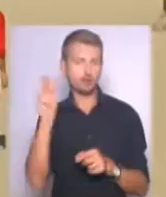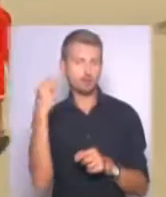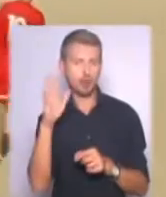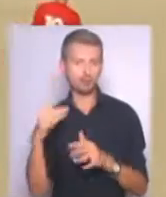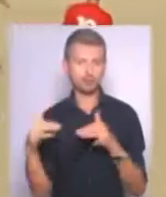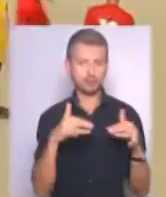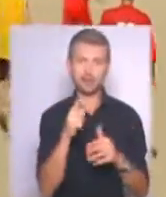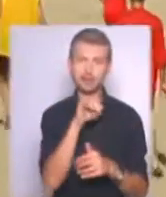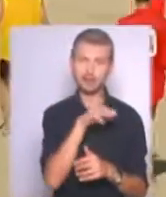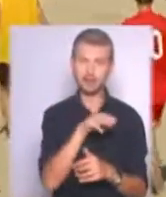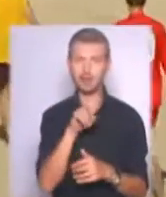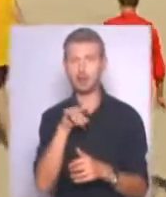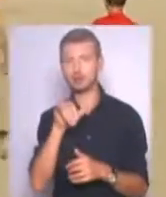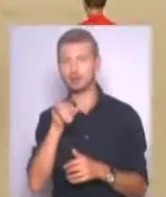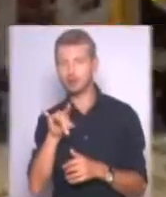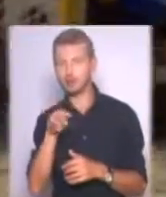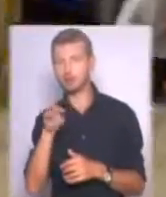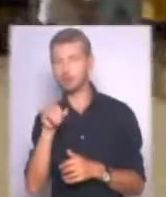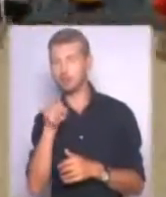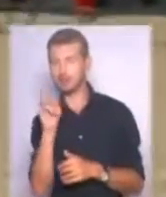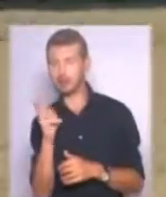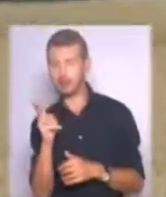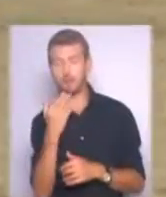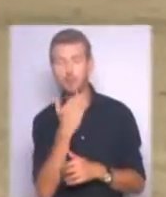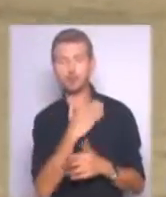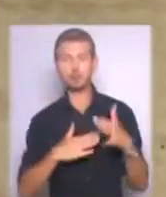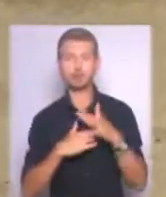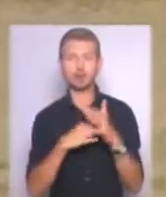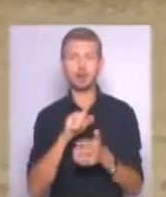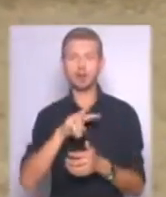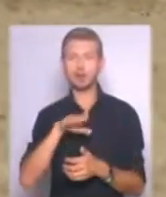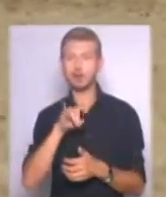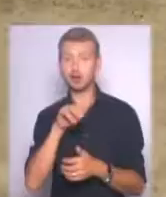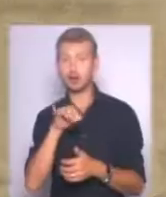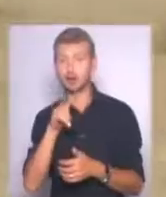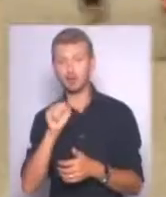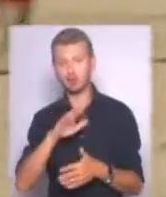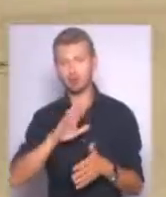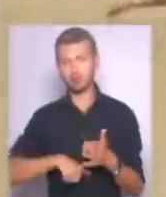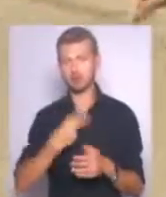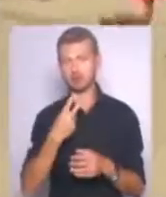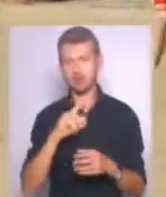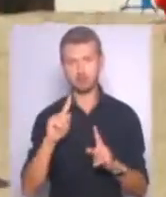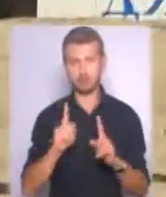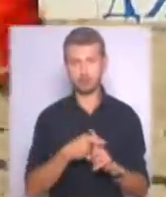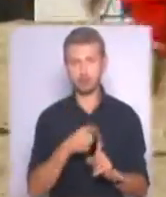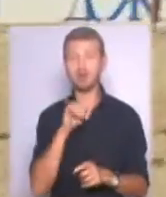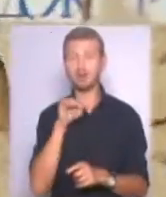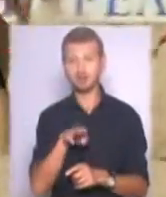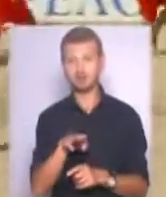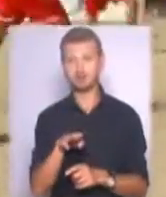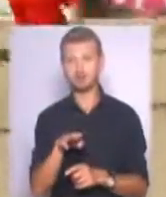розіграють «Хіт» і «Артур Мьюзік». Але в останньому періоді «Альтернатива» пропустила два м'ячі. Отже, 3-2 – «Хіт» – чемпіон